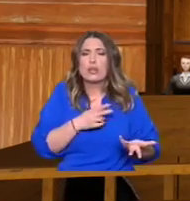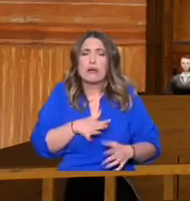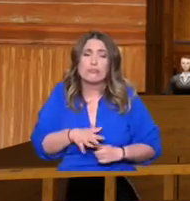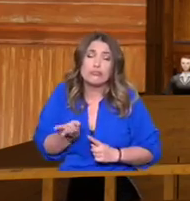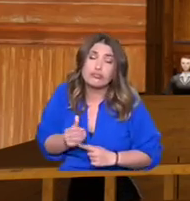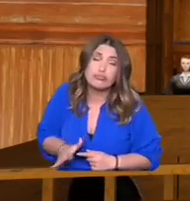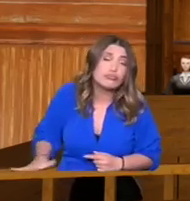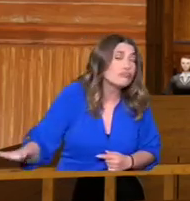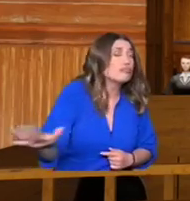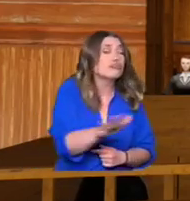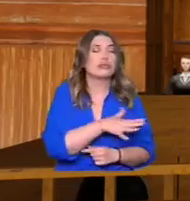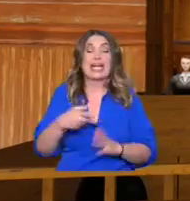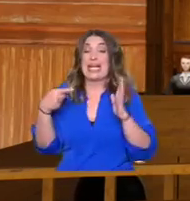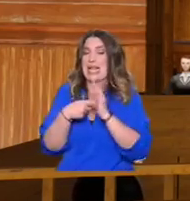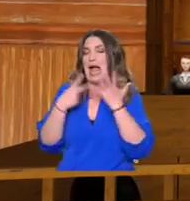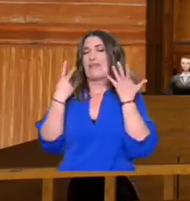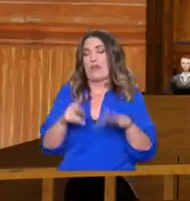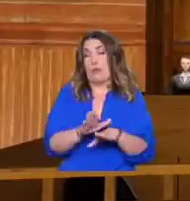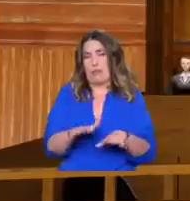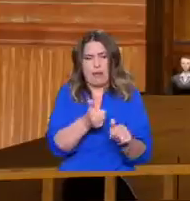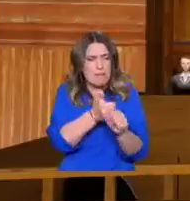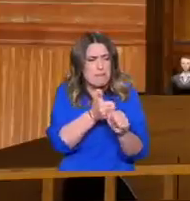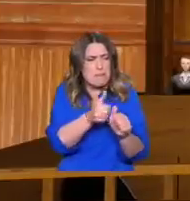παιδιά που βλέπω το χρόνο θα κάνω μαγνητική καρδιάς?